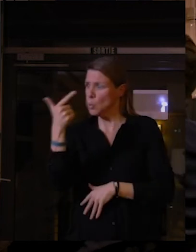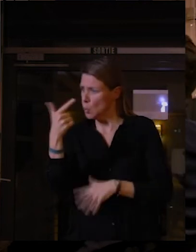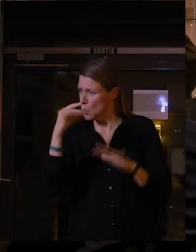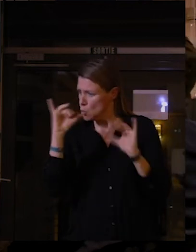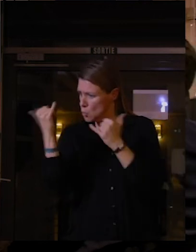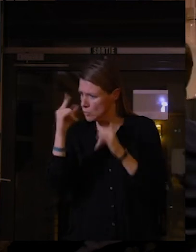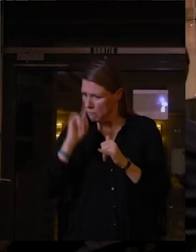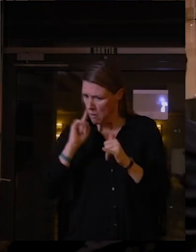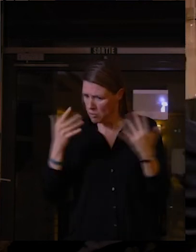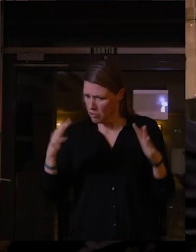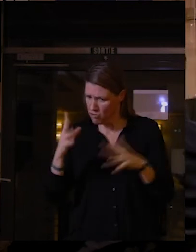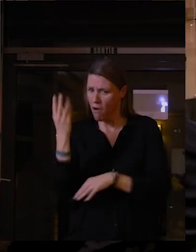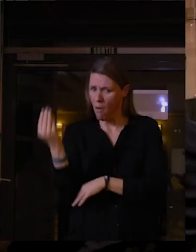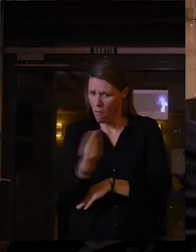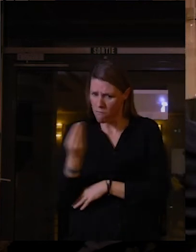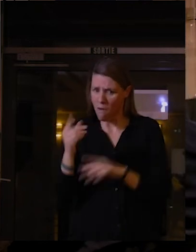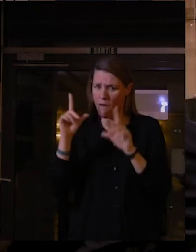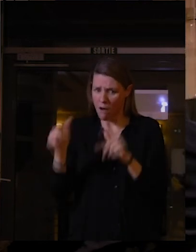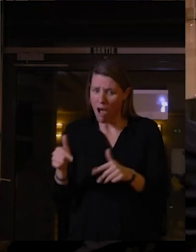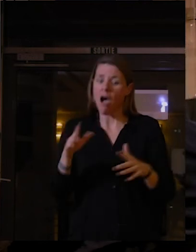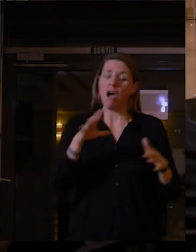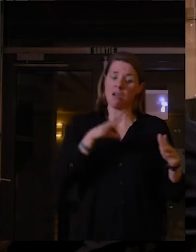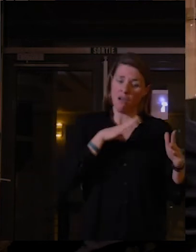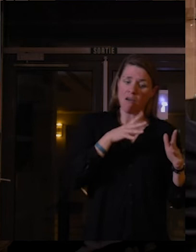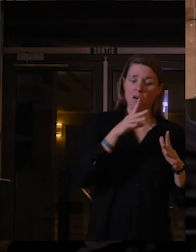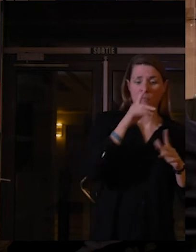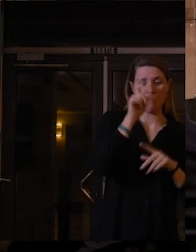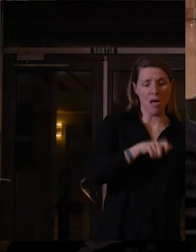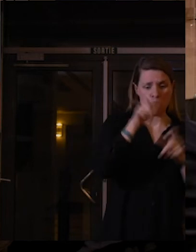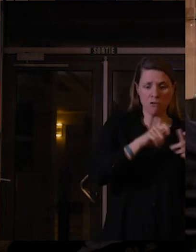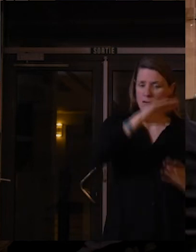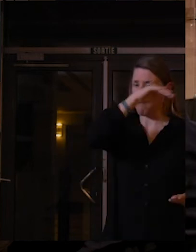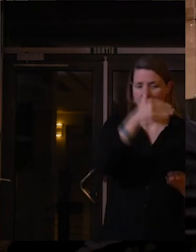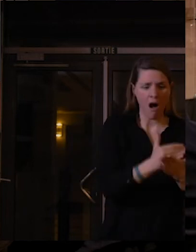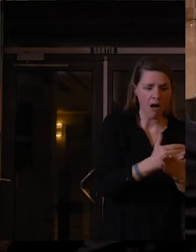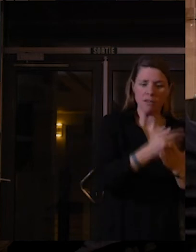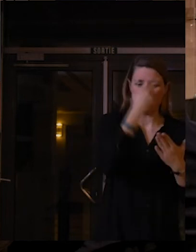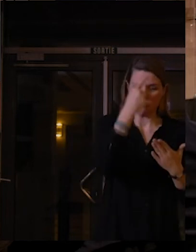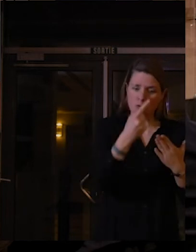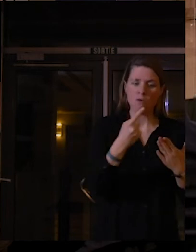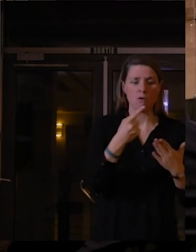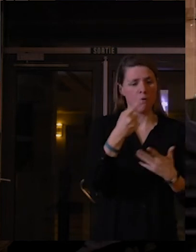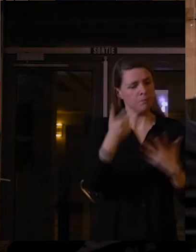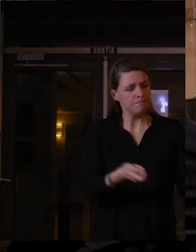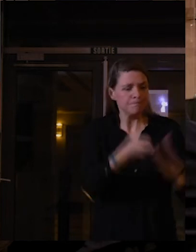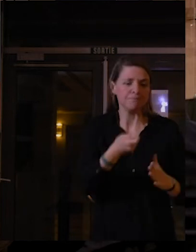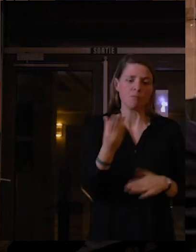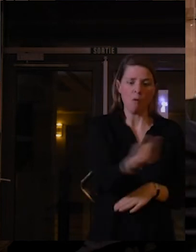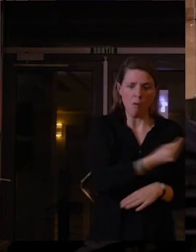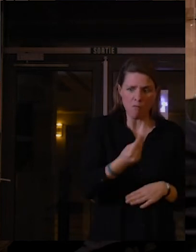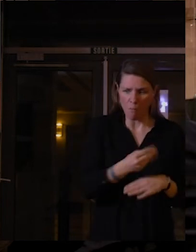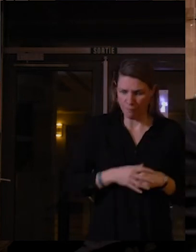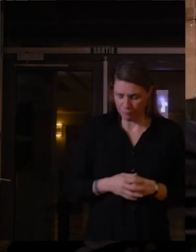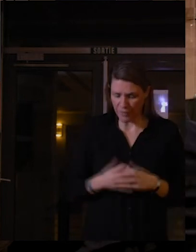J'en connais d'autres qui ont arrêté leur carrière pour pouvoir avoir une vie de famille. Les exemples sont assez nombreux. Et c'est ce que je disais tout à l'heure. À l'heure